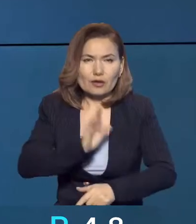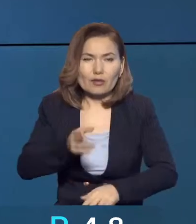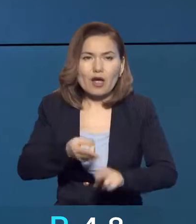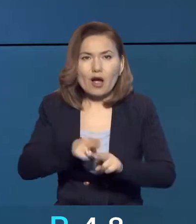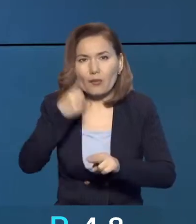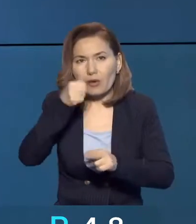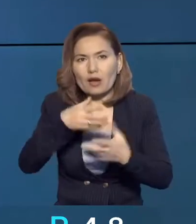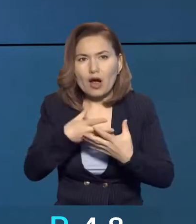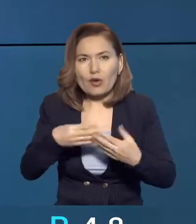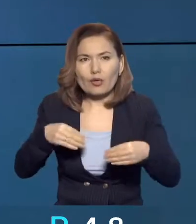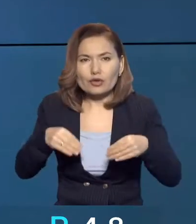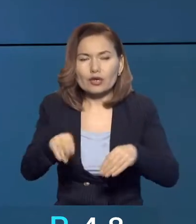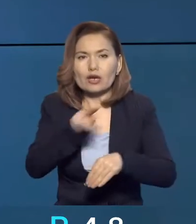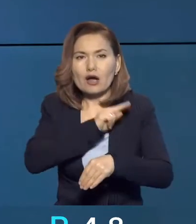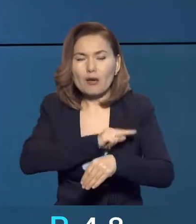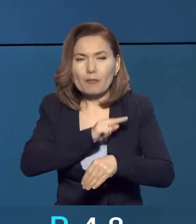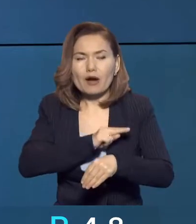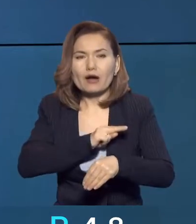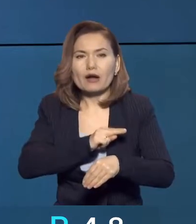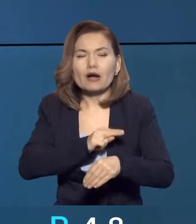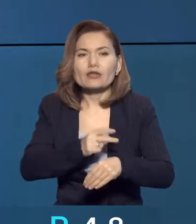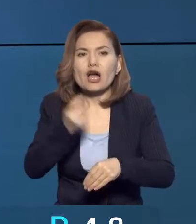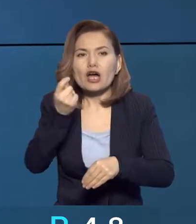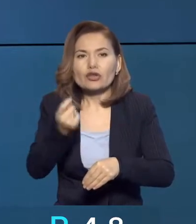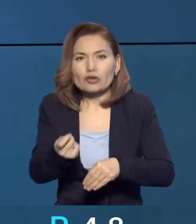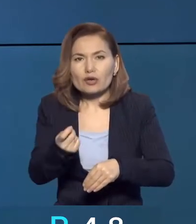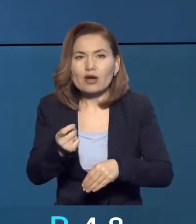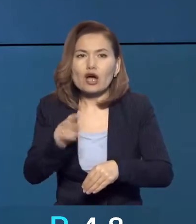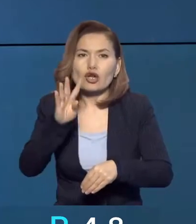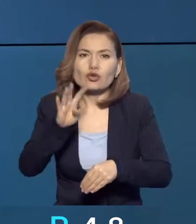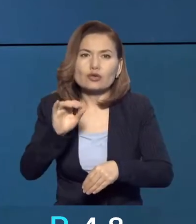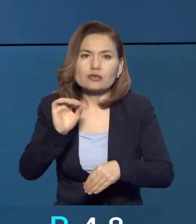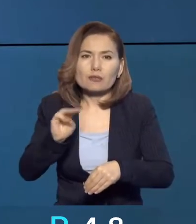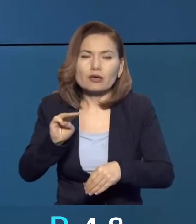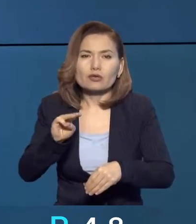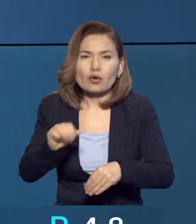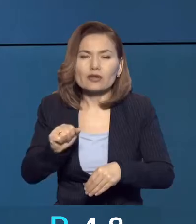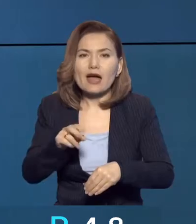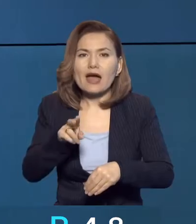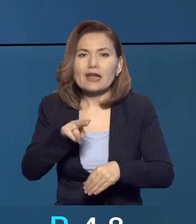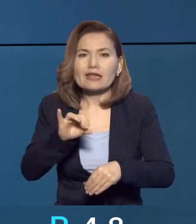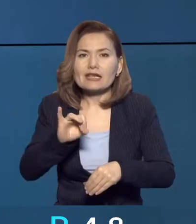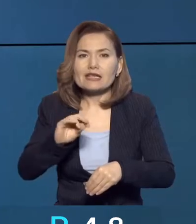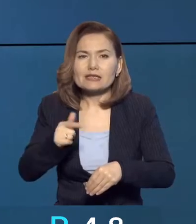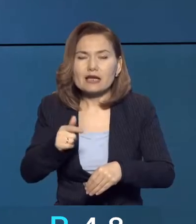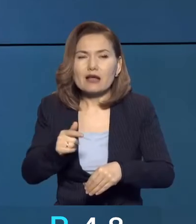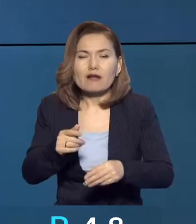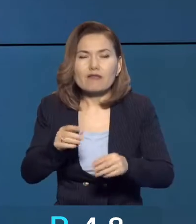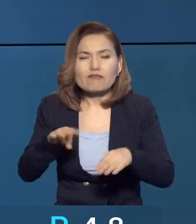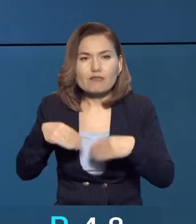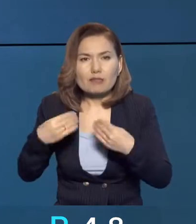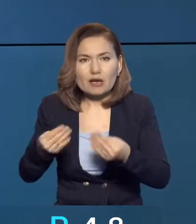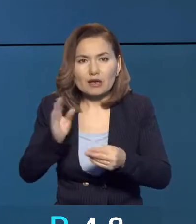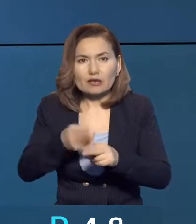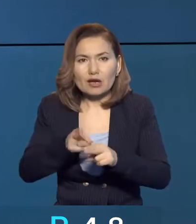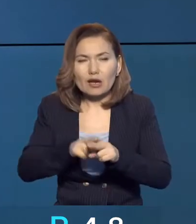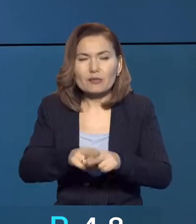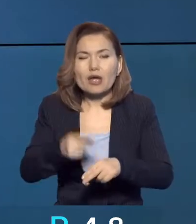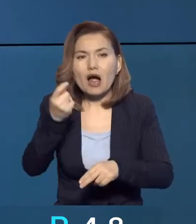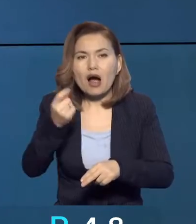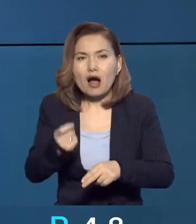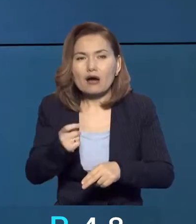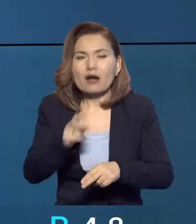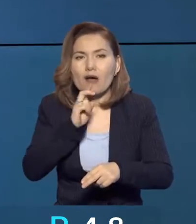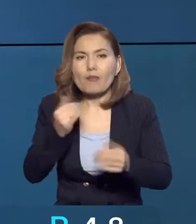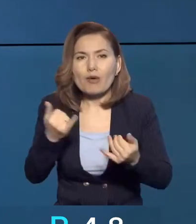Быйыл көктемгі дала жұмыстарына жеңілдетілген бағамен 400 мың тоннадан аса дизель отыны бөлінді. Бұл туралы үкімет отырысында айтылды. Арзандатылған